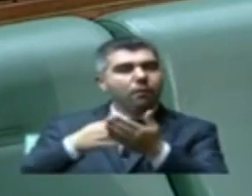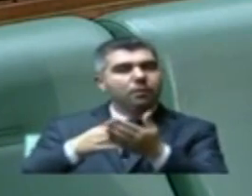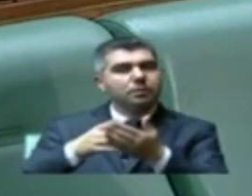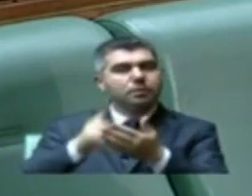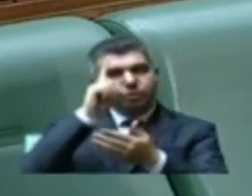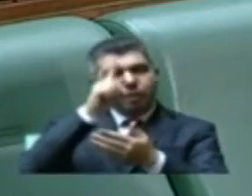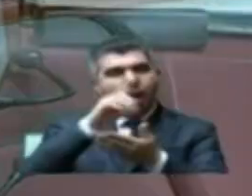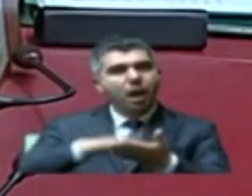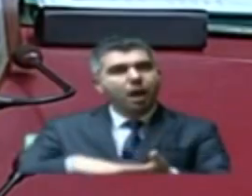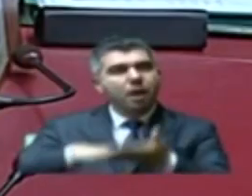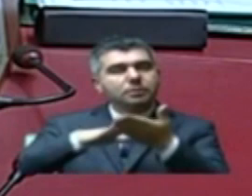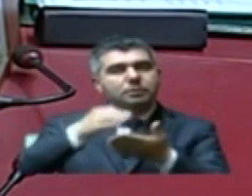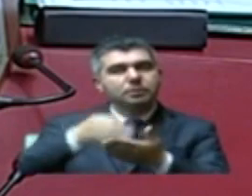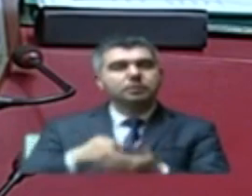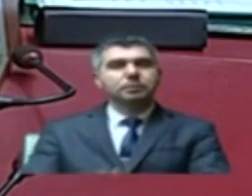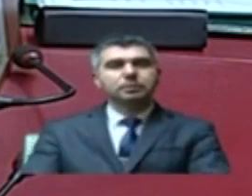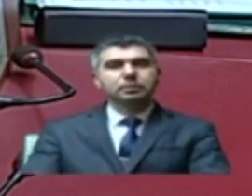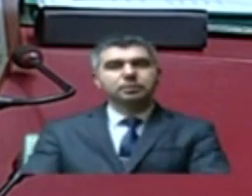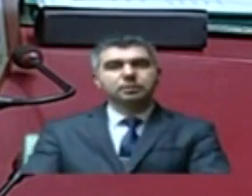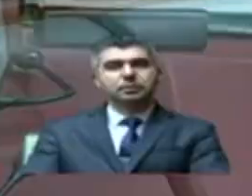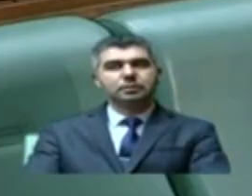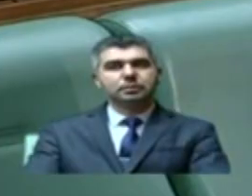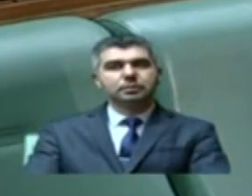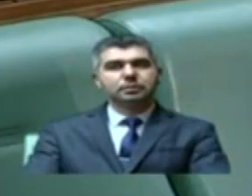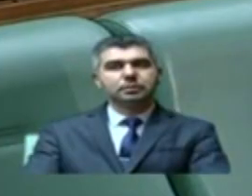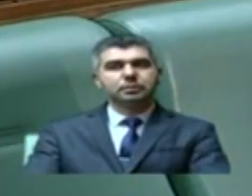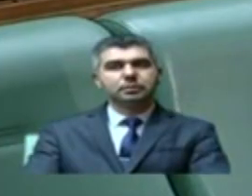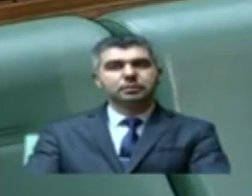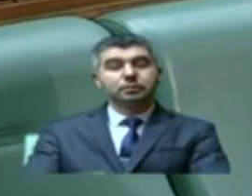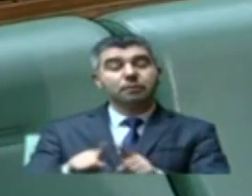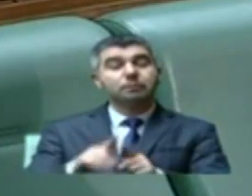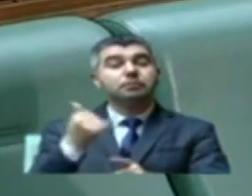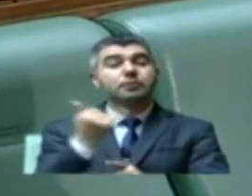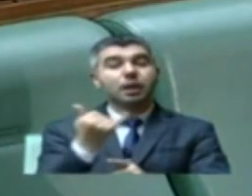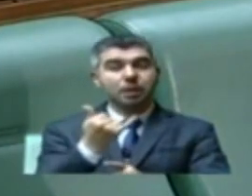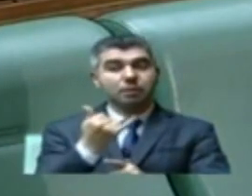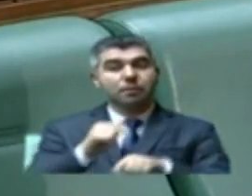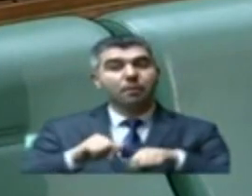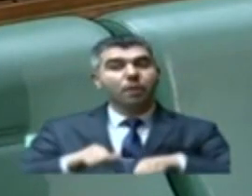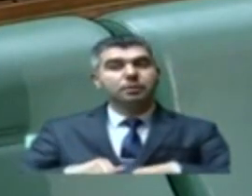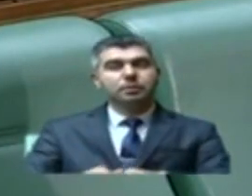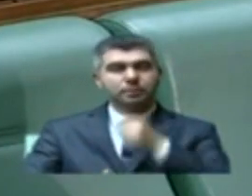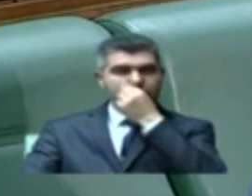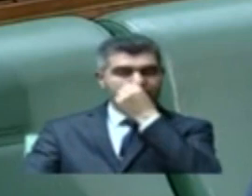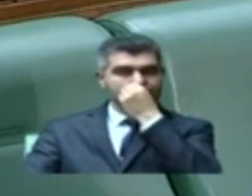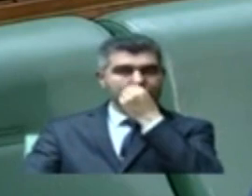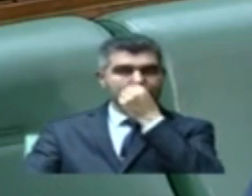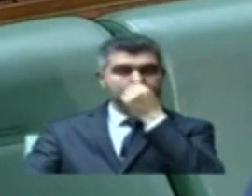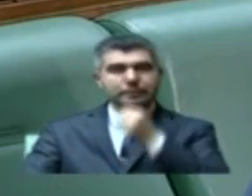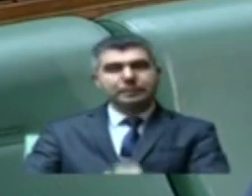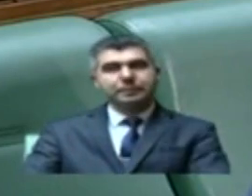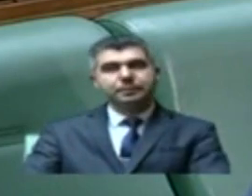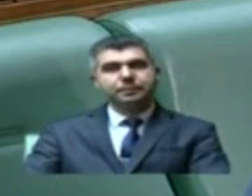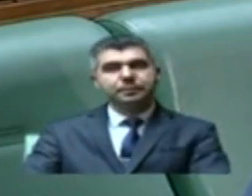من انطلقت منها هذه الجهة اللي هي حقيقة. السيد الوزير، هو السؤال ديالنا